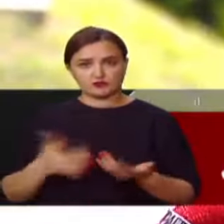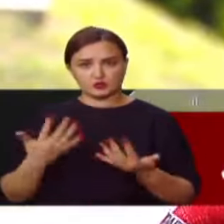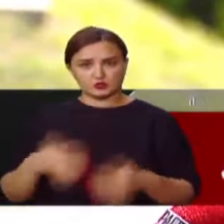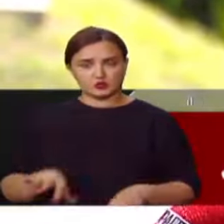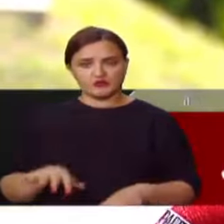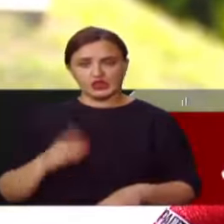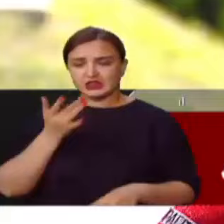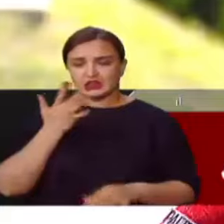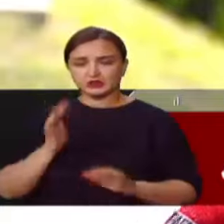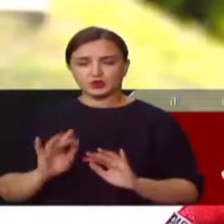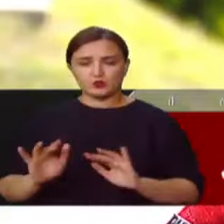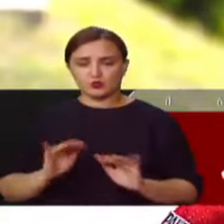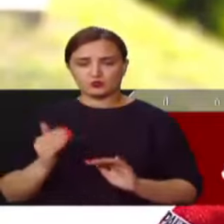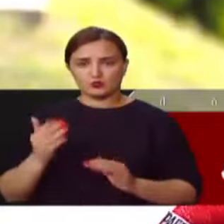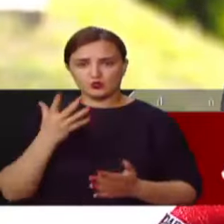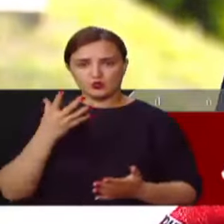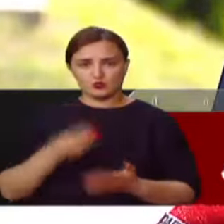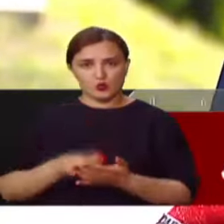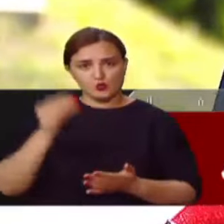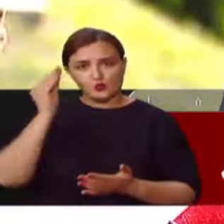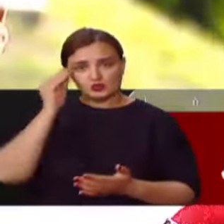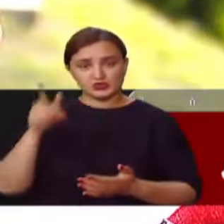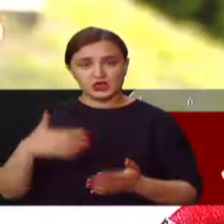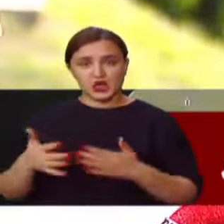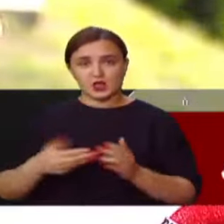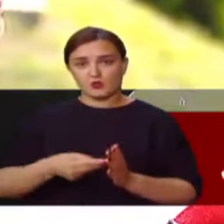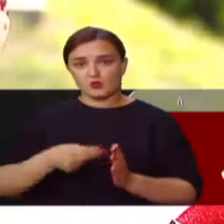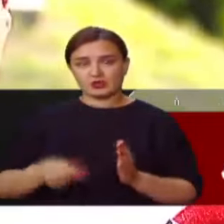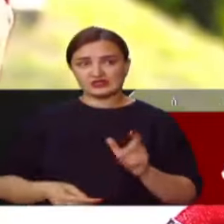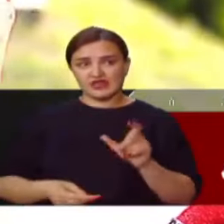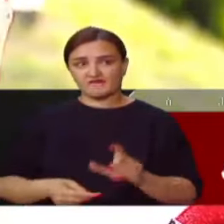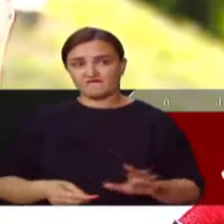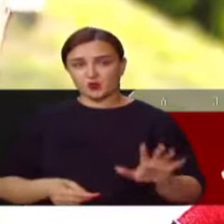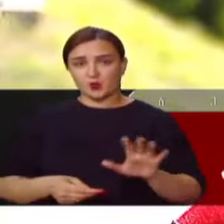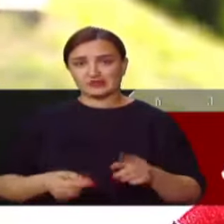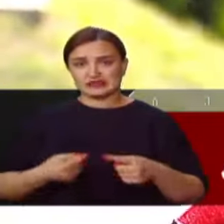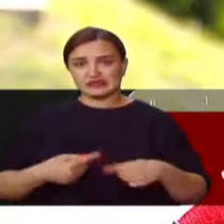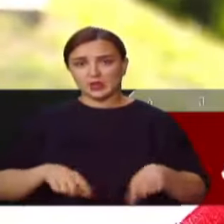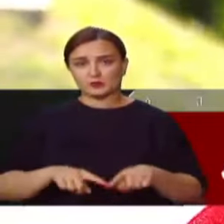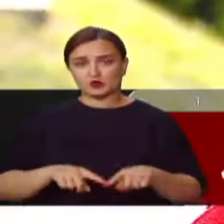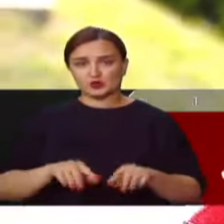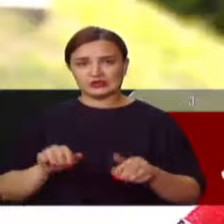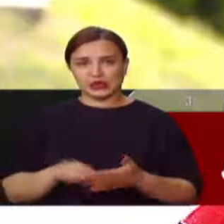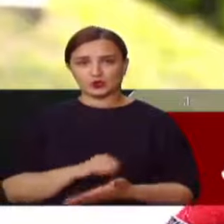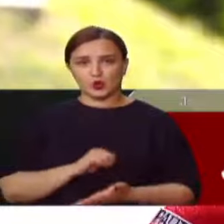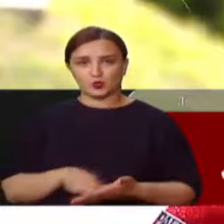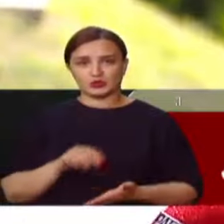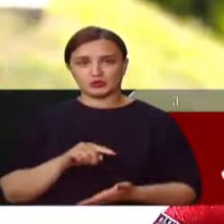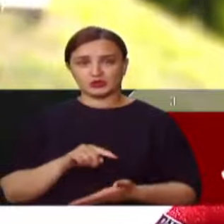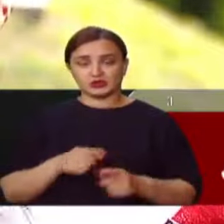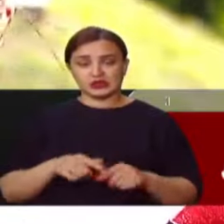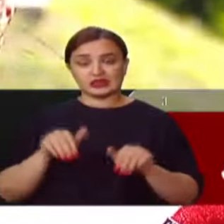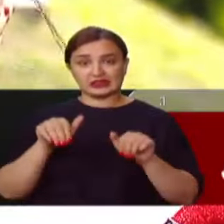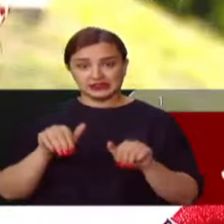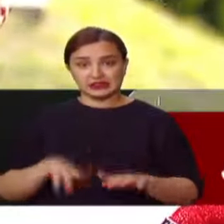პოზიცია ნაცმოძრაობას, კერძოდ ნაცმოძრაობამ ხელი მოაწერა ევროსაბჭოს რეზოლუციას, რომლის თანახმადაც სწორედ მათ